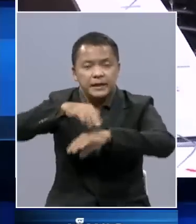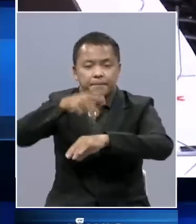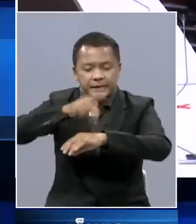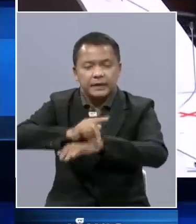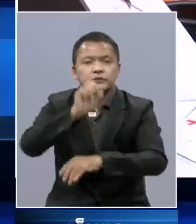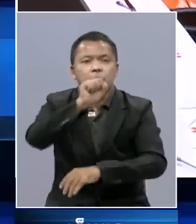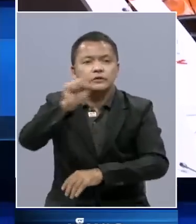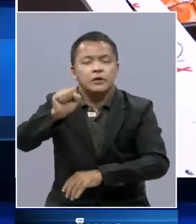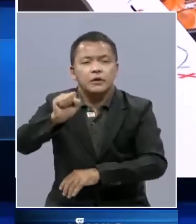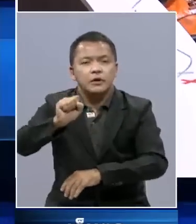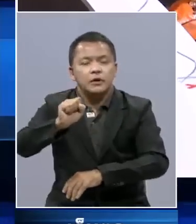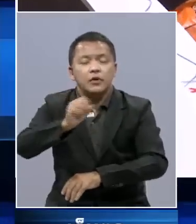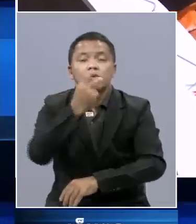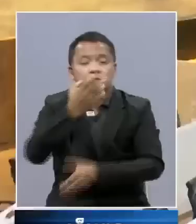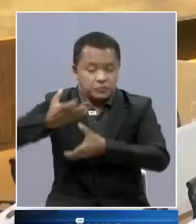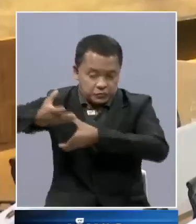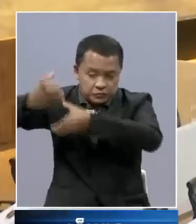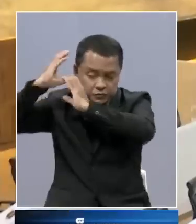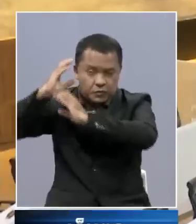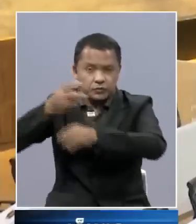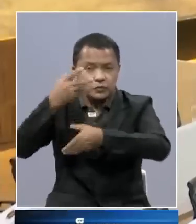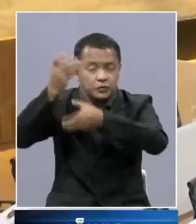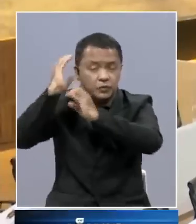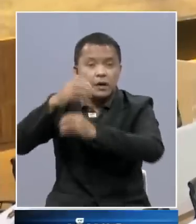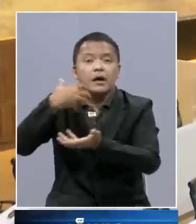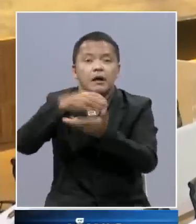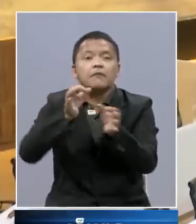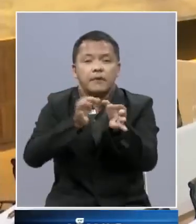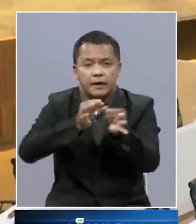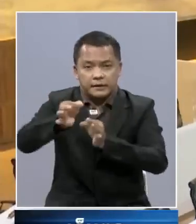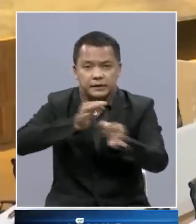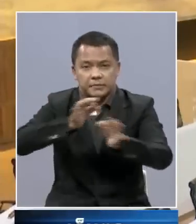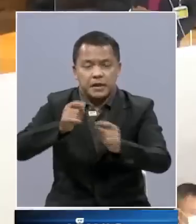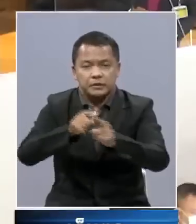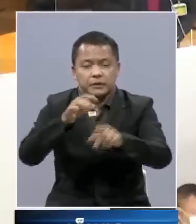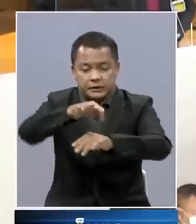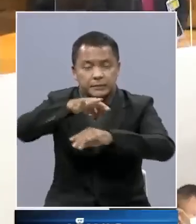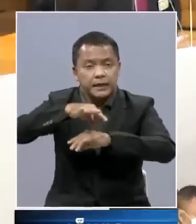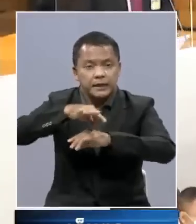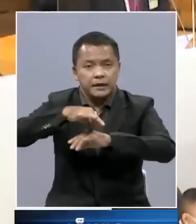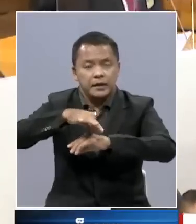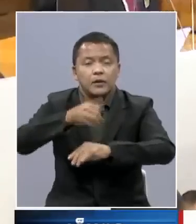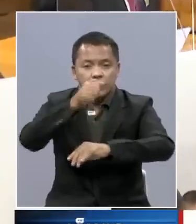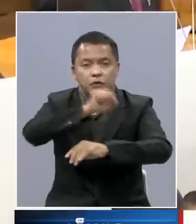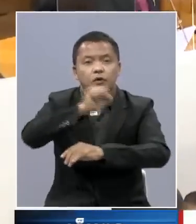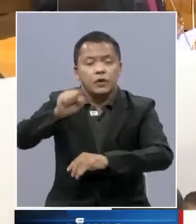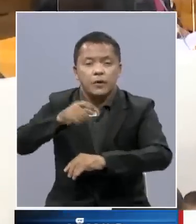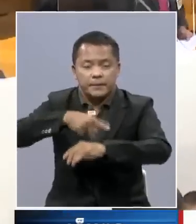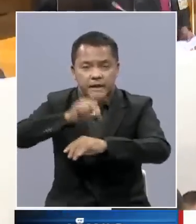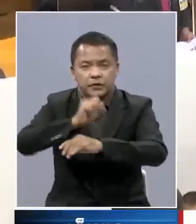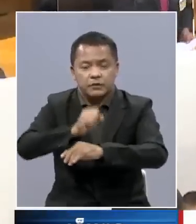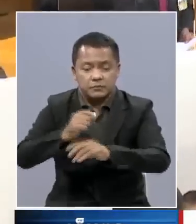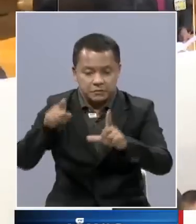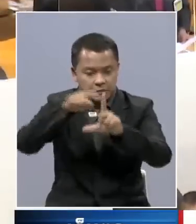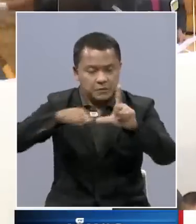ฐสภานี่แหละครับถ้าเราไปย้อนดูนะฮะสิ่งที่อาจารย์ปิยบุตรอธิบายเอาไว้ในตำแหน่งประมุขแห่งสภาที่ก้าว